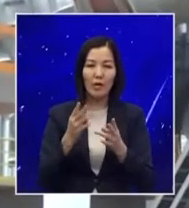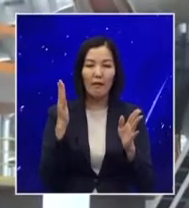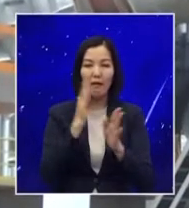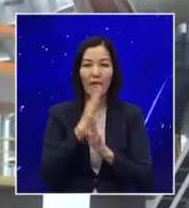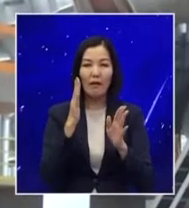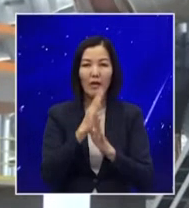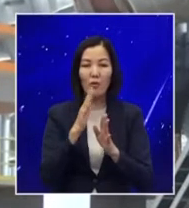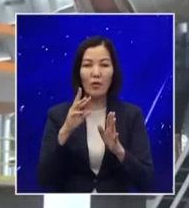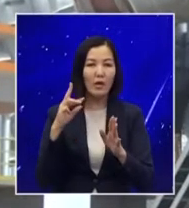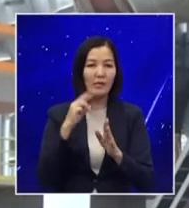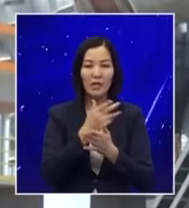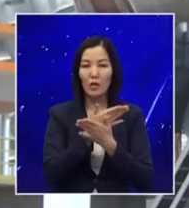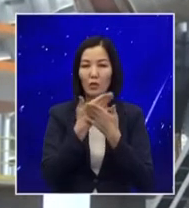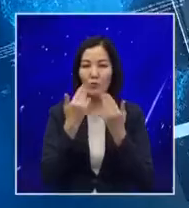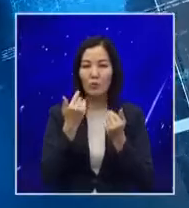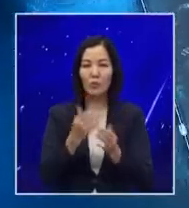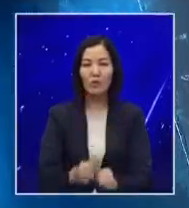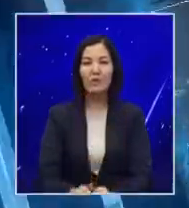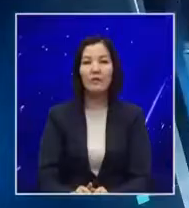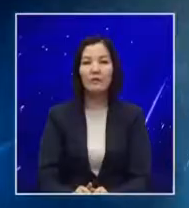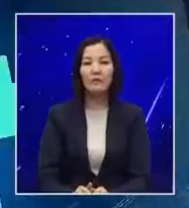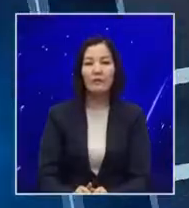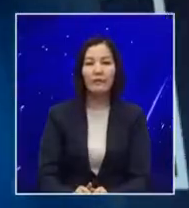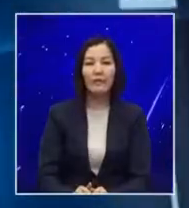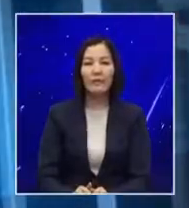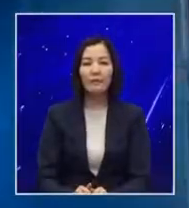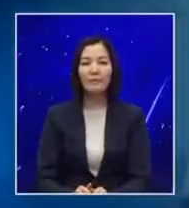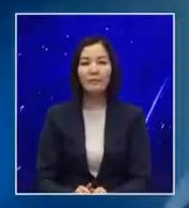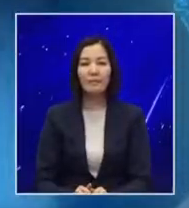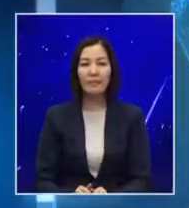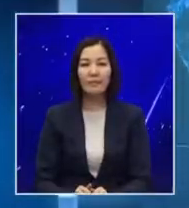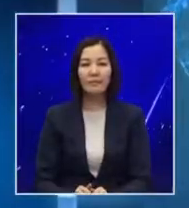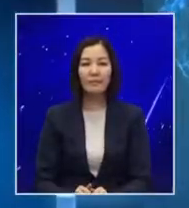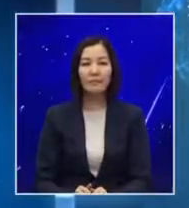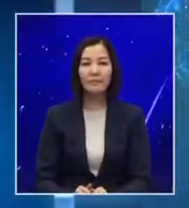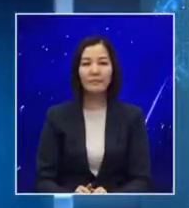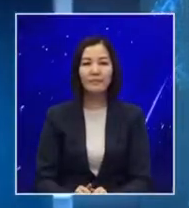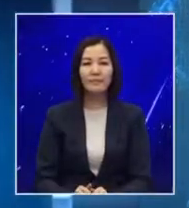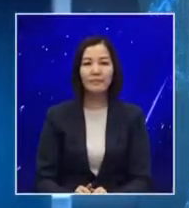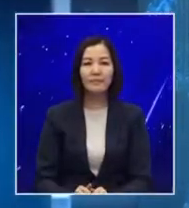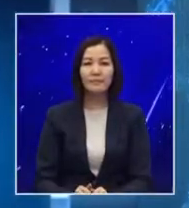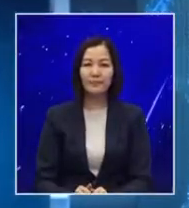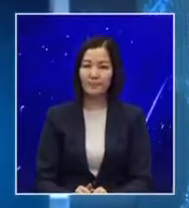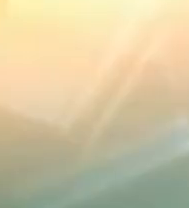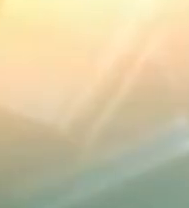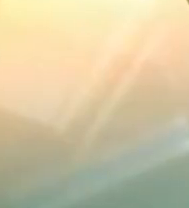экологияға еш зияны жоқ, дейді жауаптылар. Елдана Серікбайқызы, Ержан Дүйсен, Жетісу телеарнасы.